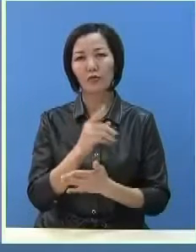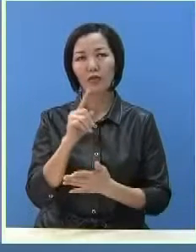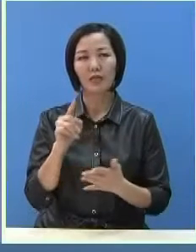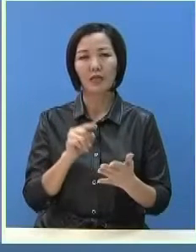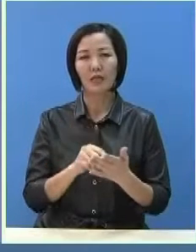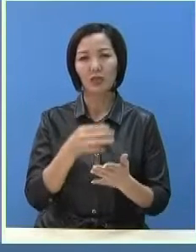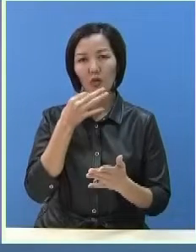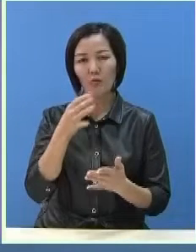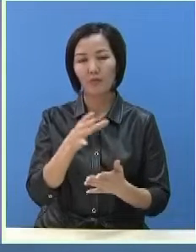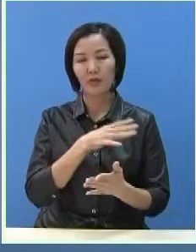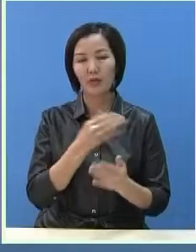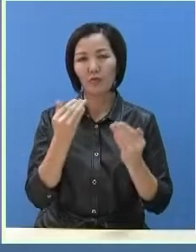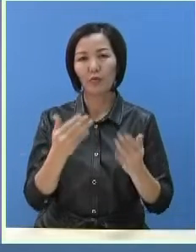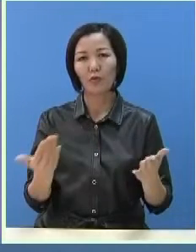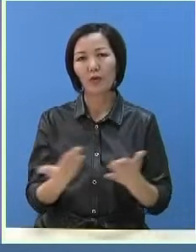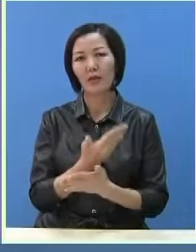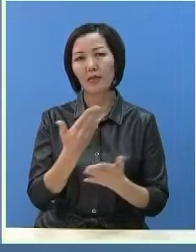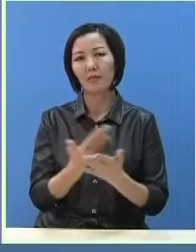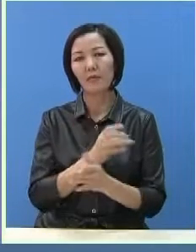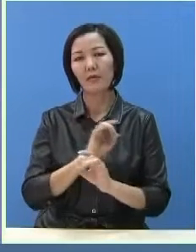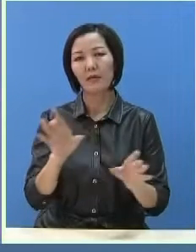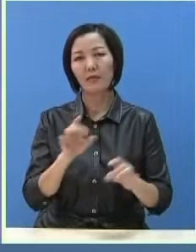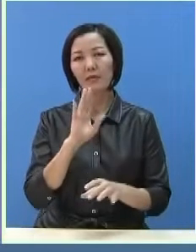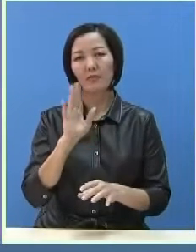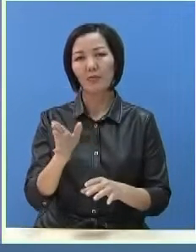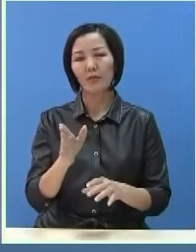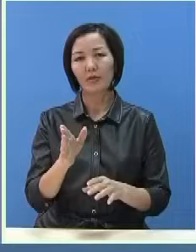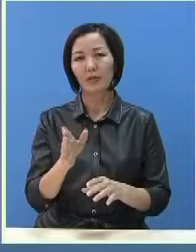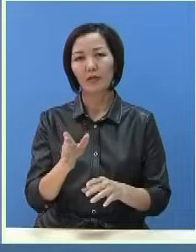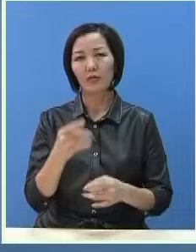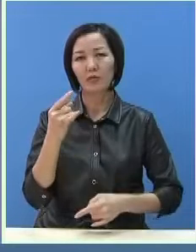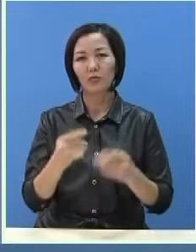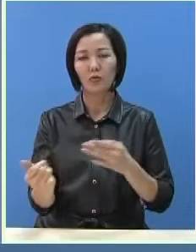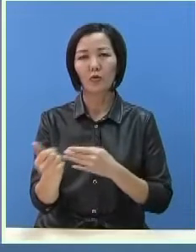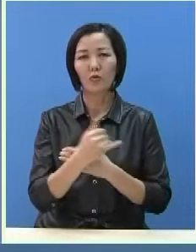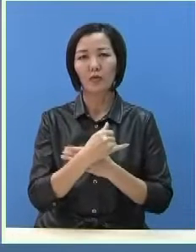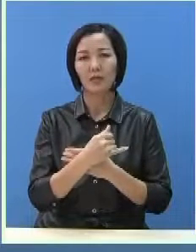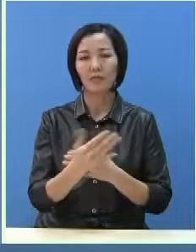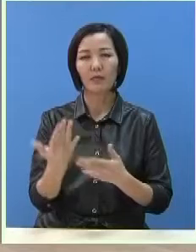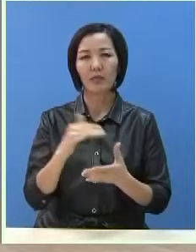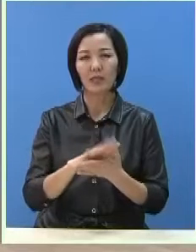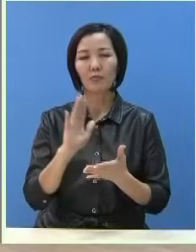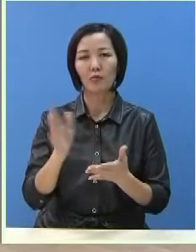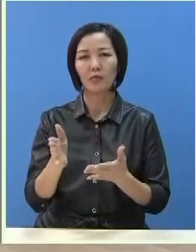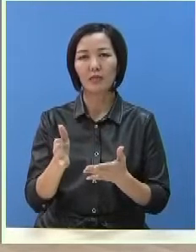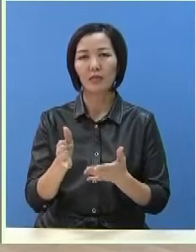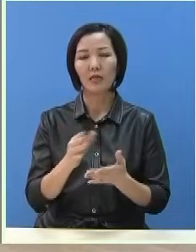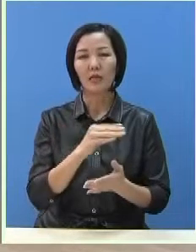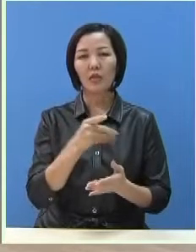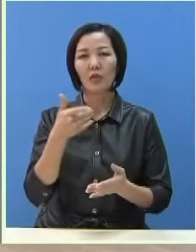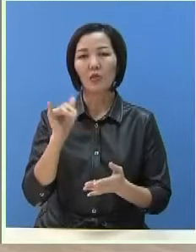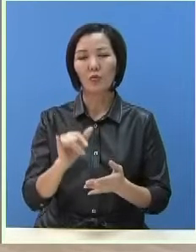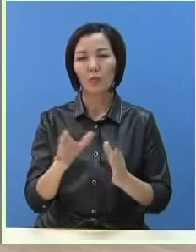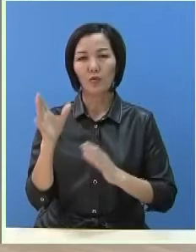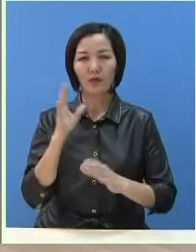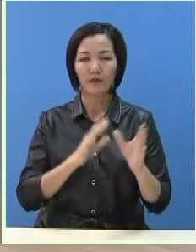жауап берді. Бүгінгі әңгіме сол сұхбат төңірегінде болады, олай болса студия қонақтарымен таныс болыңыздар. Бізде қонақта Илья Шамсыгуров атындағы